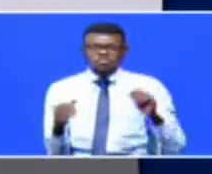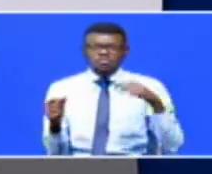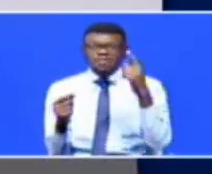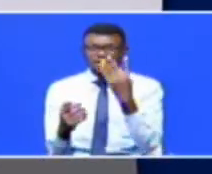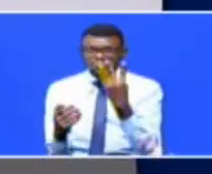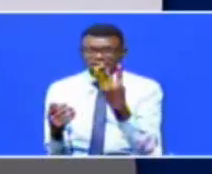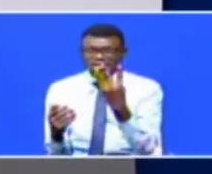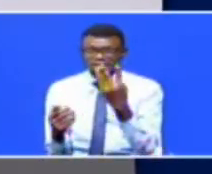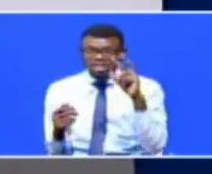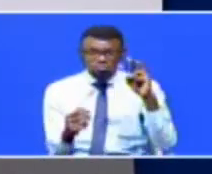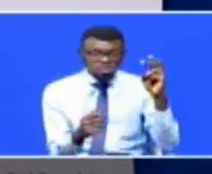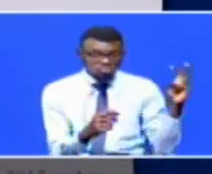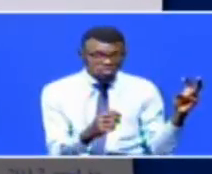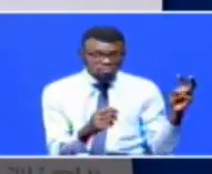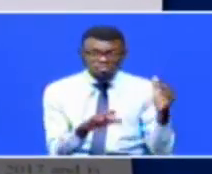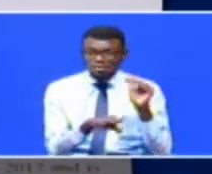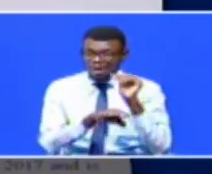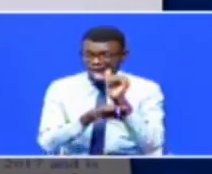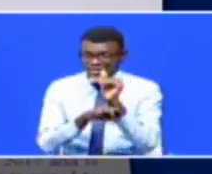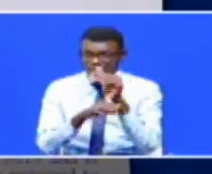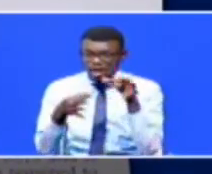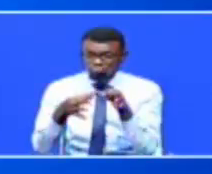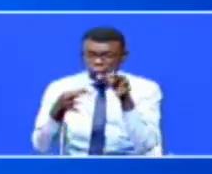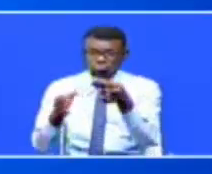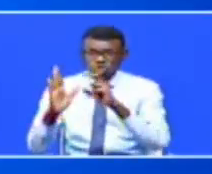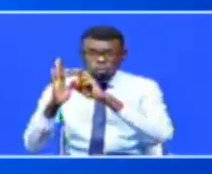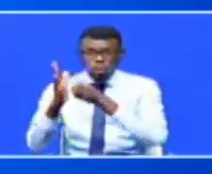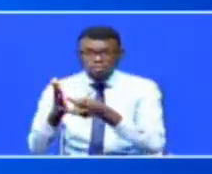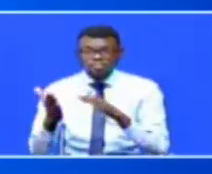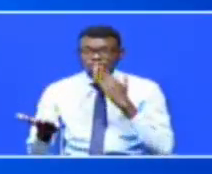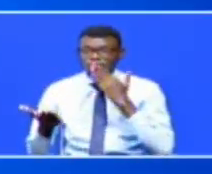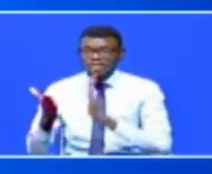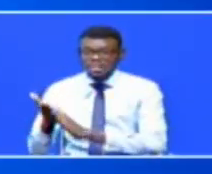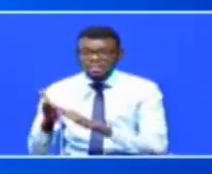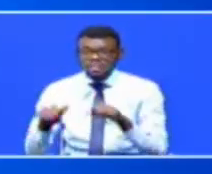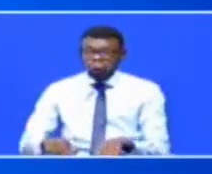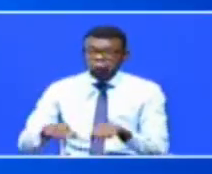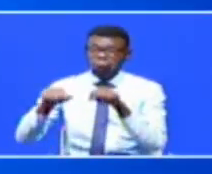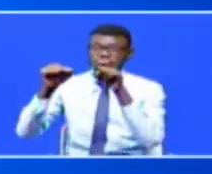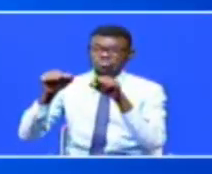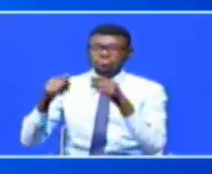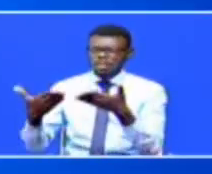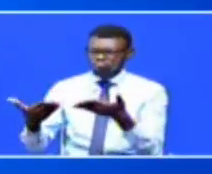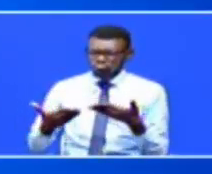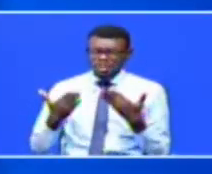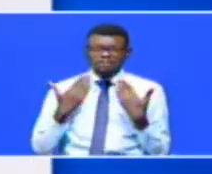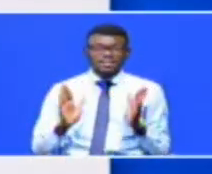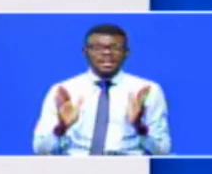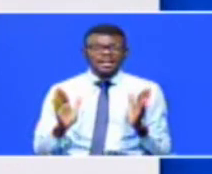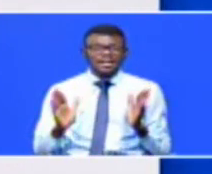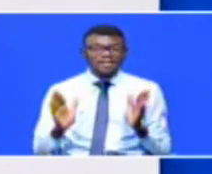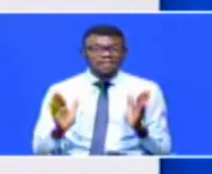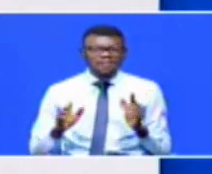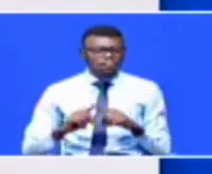mwaka 2020 akiomba nyongeza hiyo, barua iliyopokelewa na mwenyekiti Patrick Kokonya. Kama